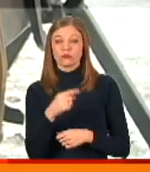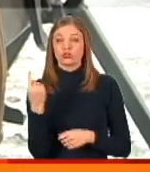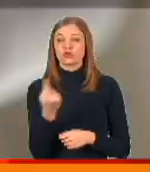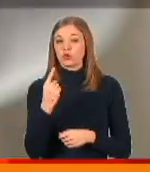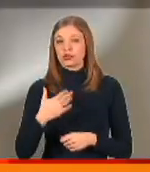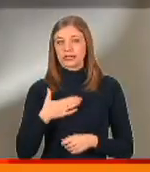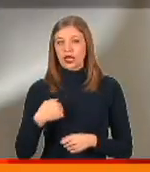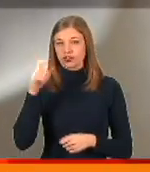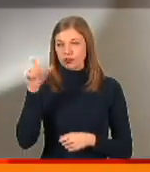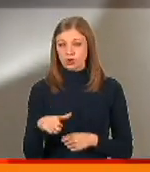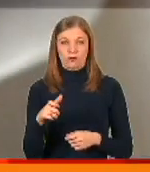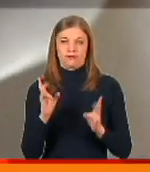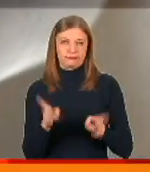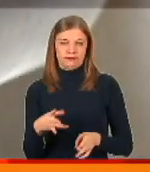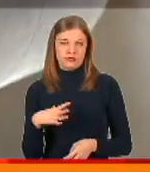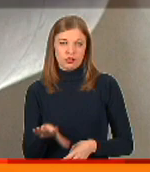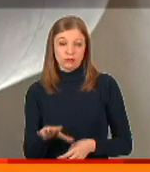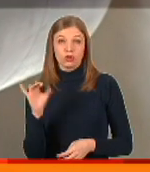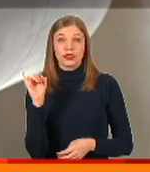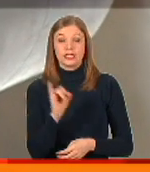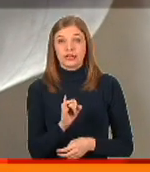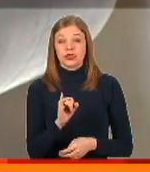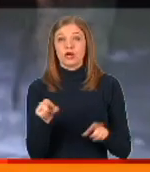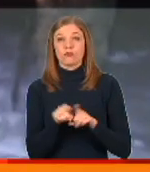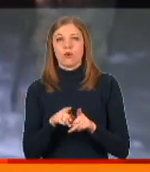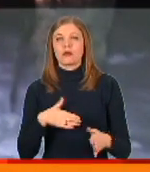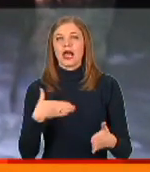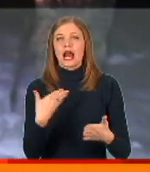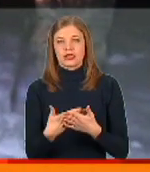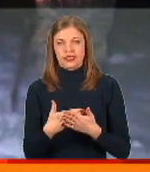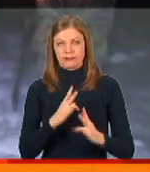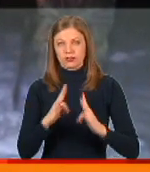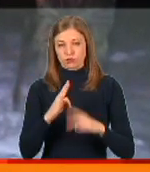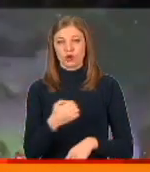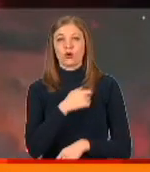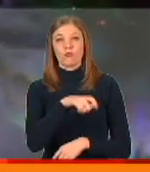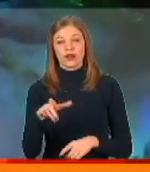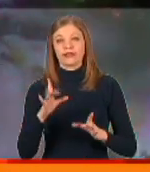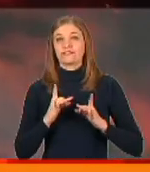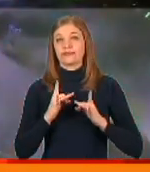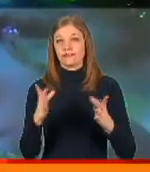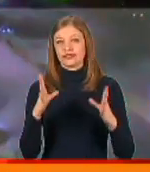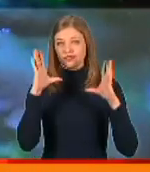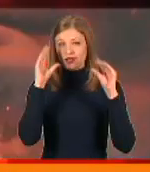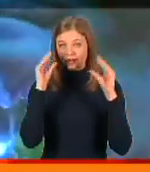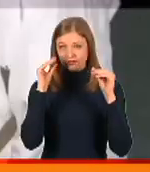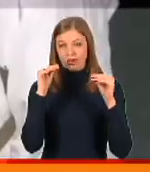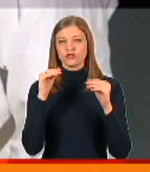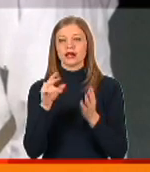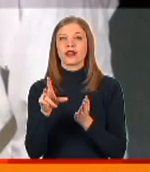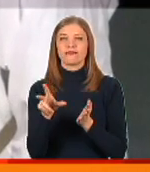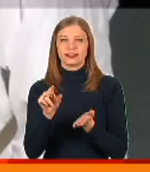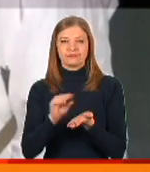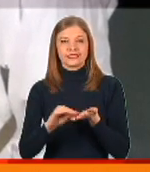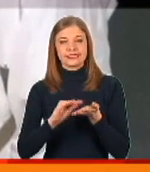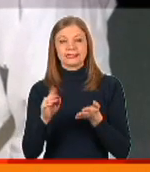Жоден наш військовик минулої доби не постраждав. І попри активність бойовиків, вояки у святвечір з передової записали